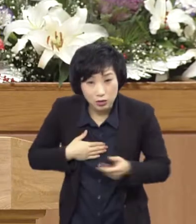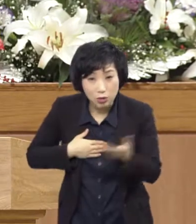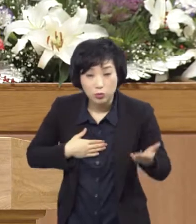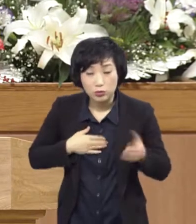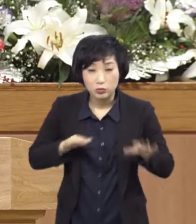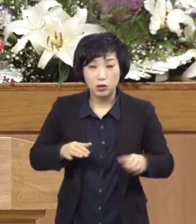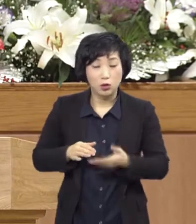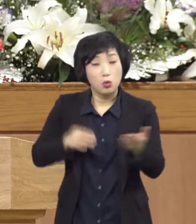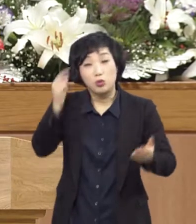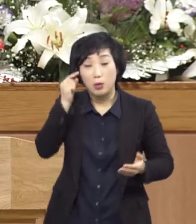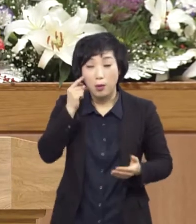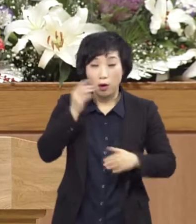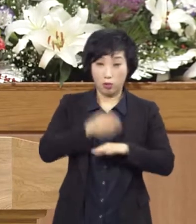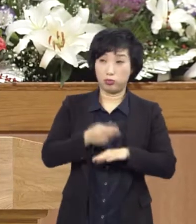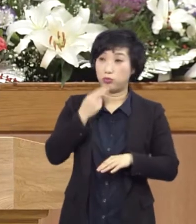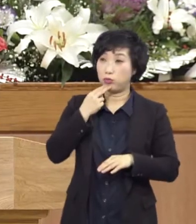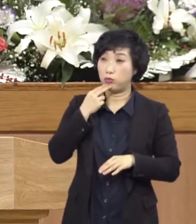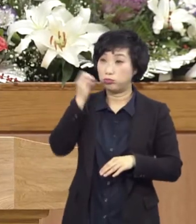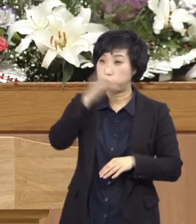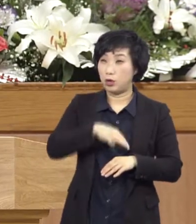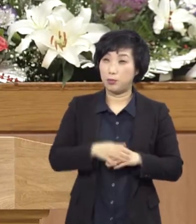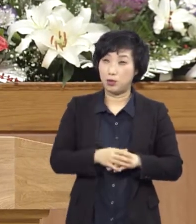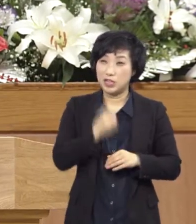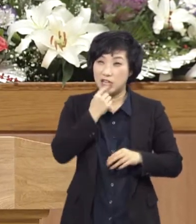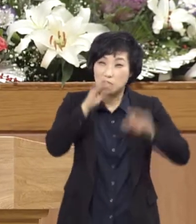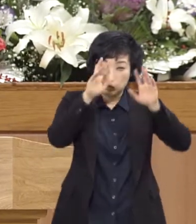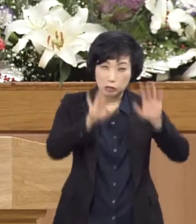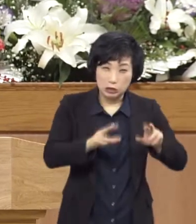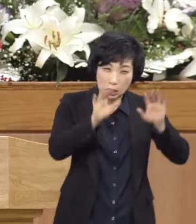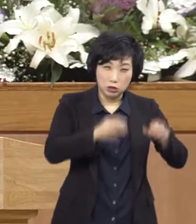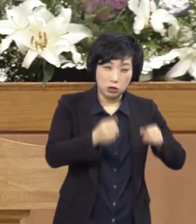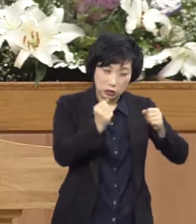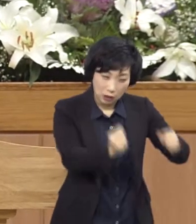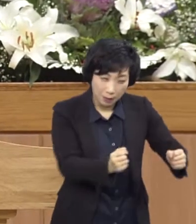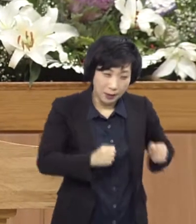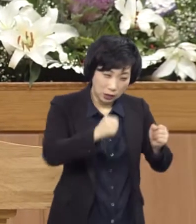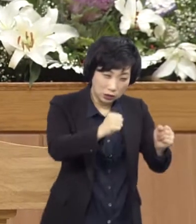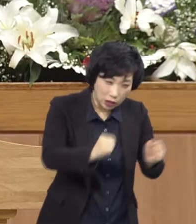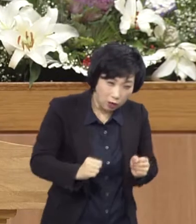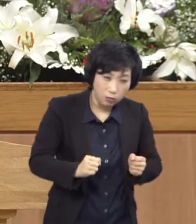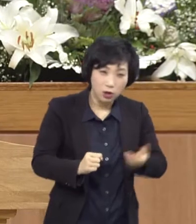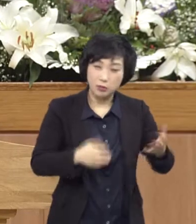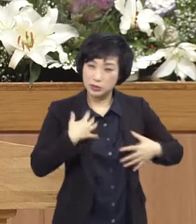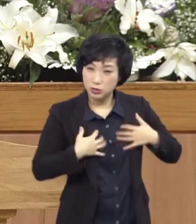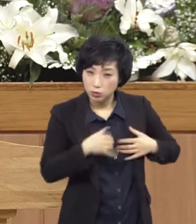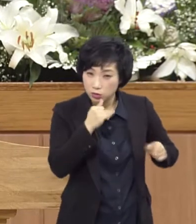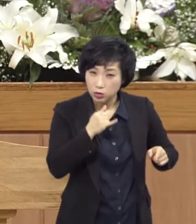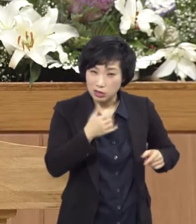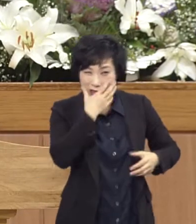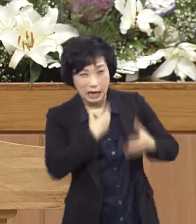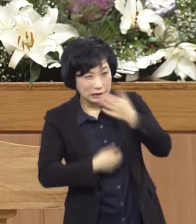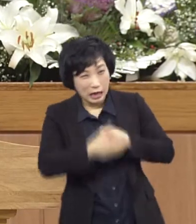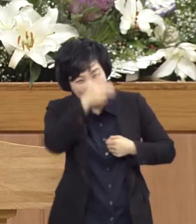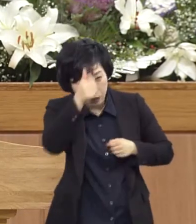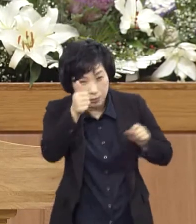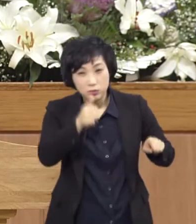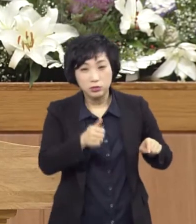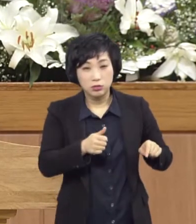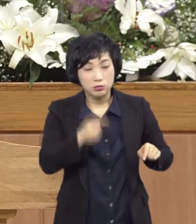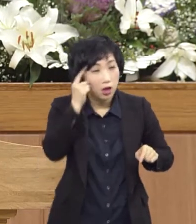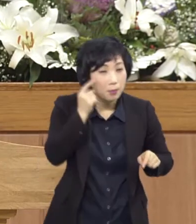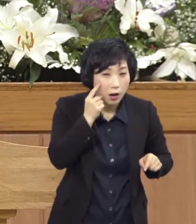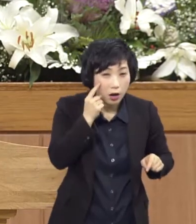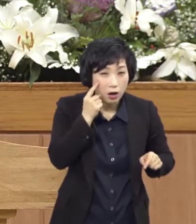그냥 흰눈 사이로 썰매를 타고 산타크로스만 찾는다면 당신이 성탄과 아무 상관없이